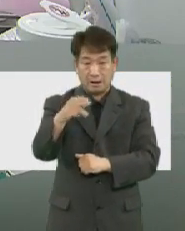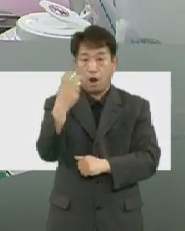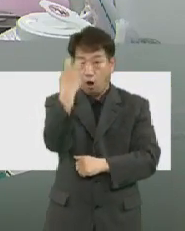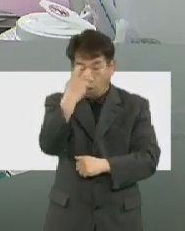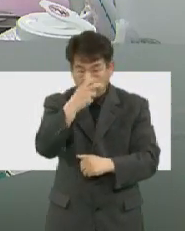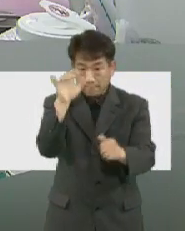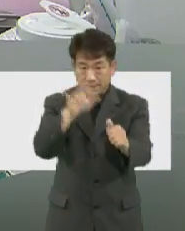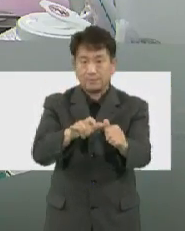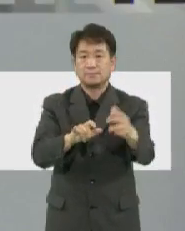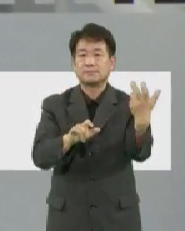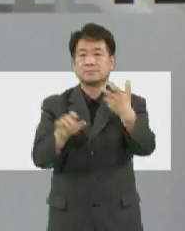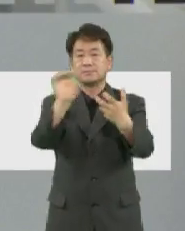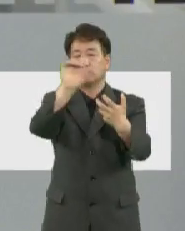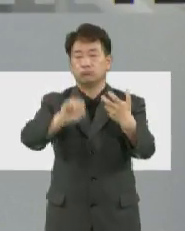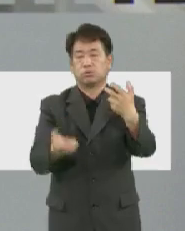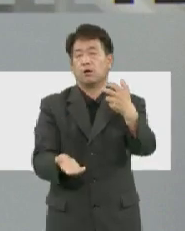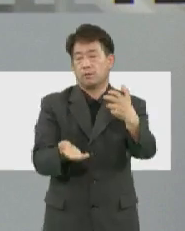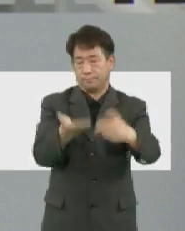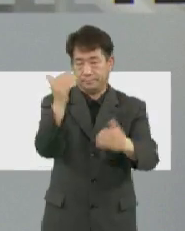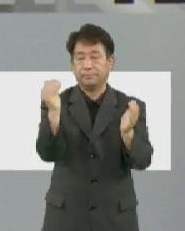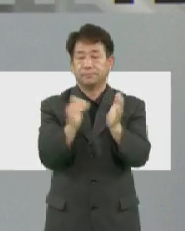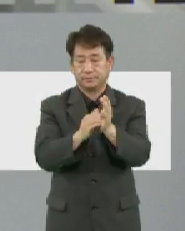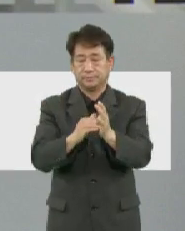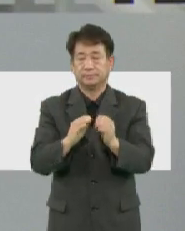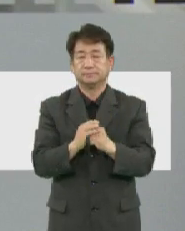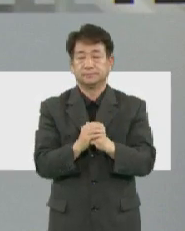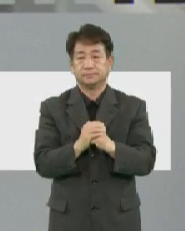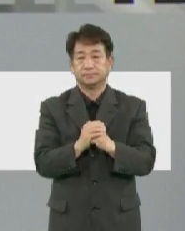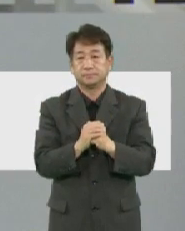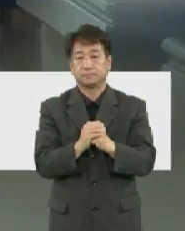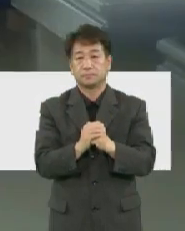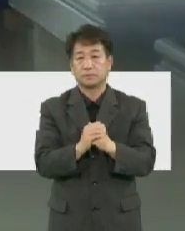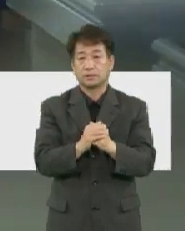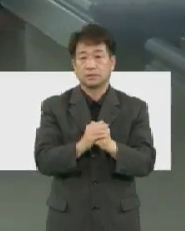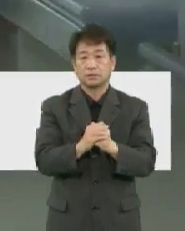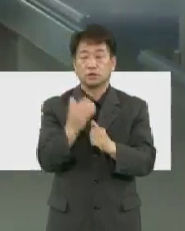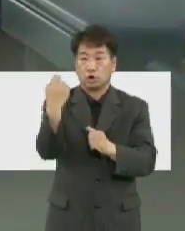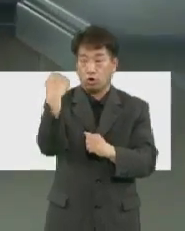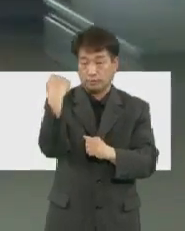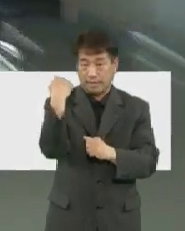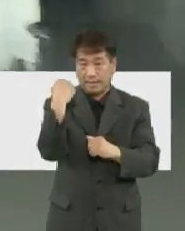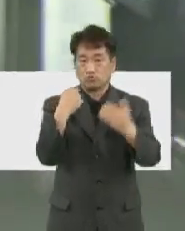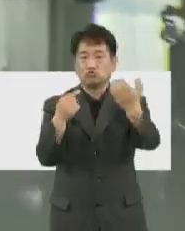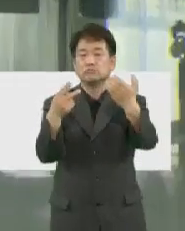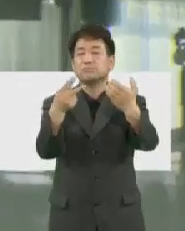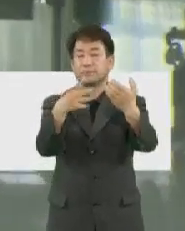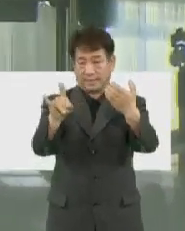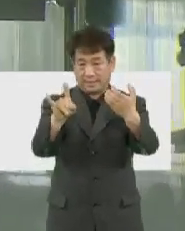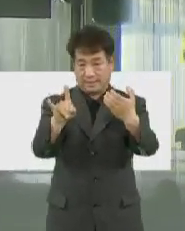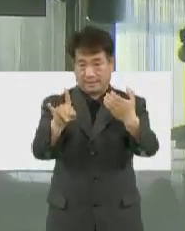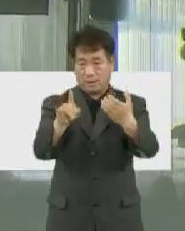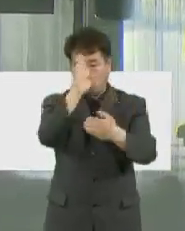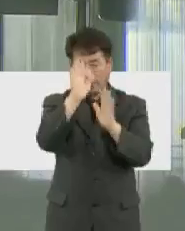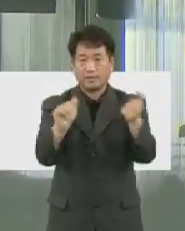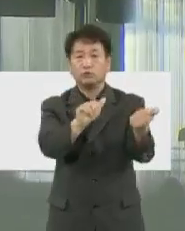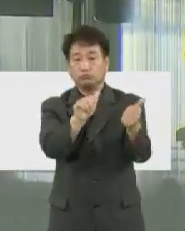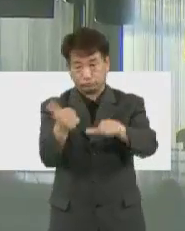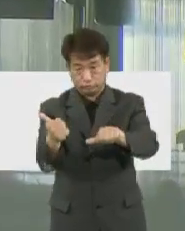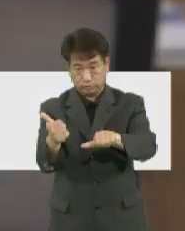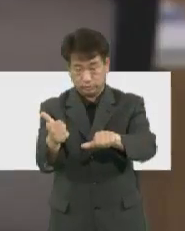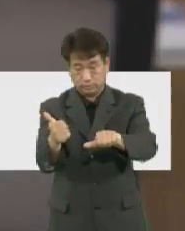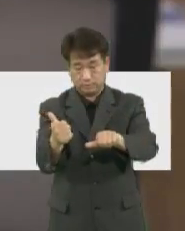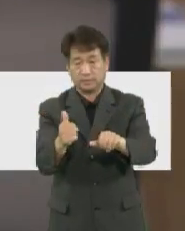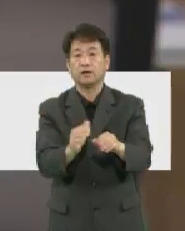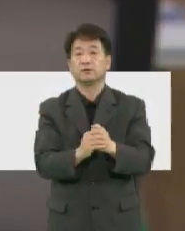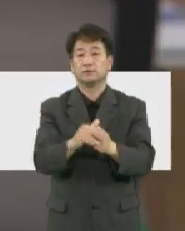73.5% 를 기록해 처음으로 70% 를 넘겼고 전날 90대 확장자 한명이 숨지면서 대전의 누적